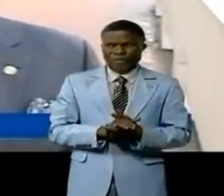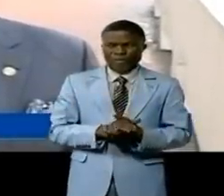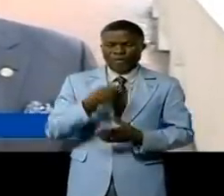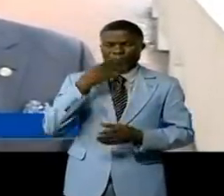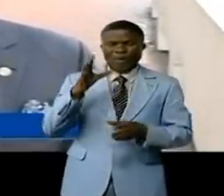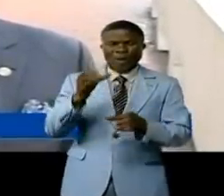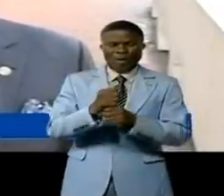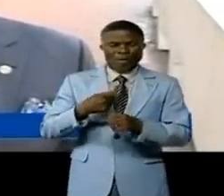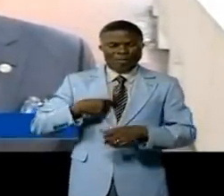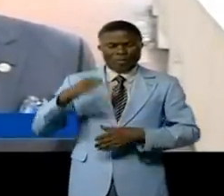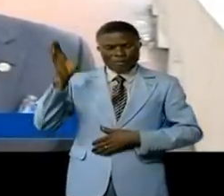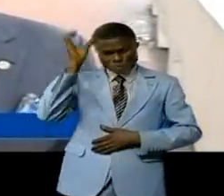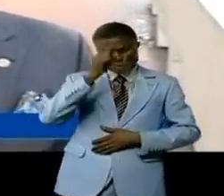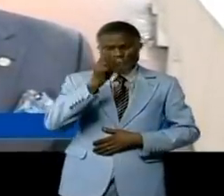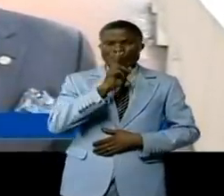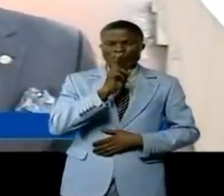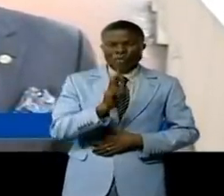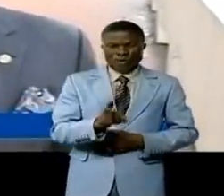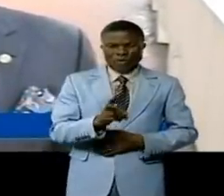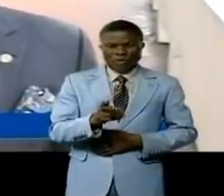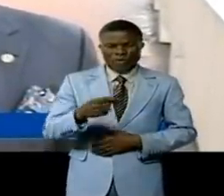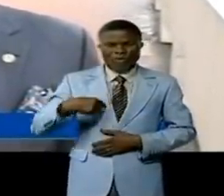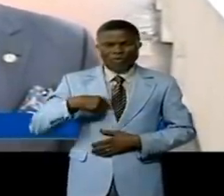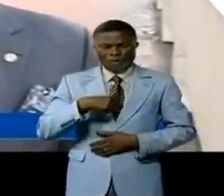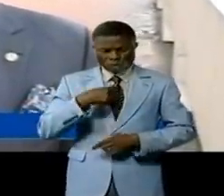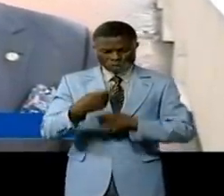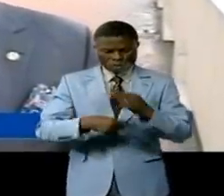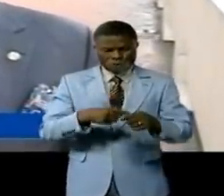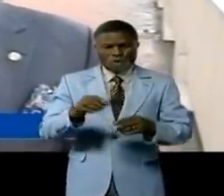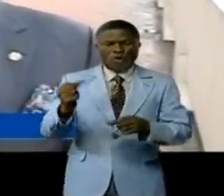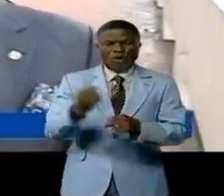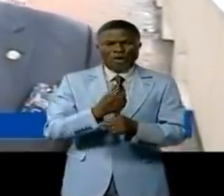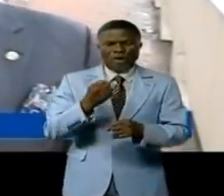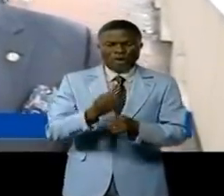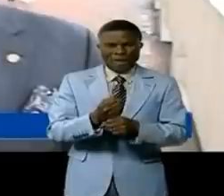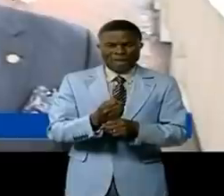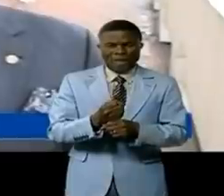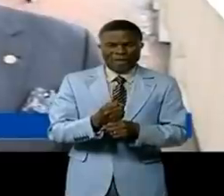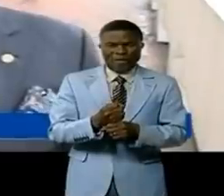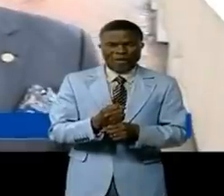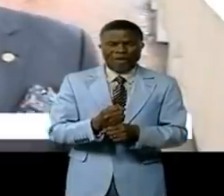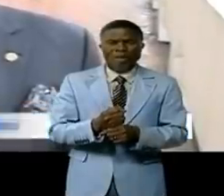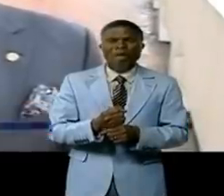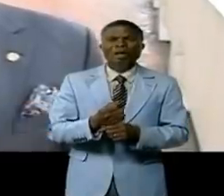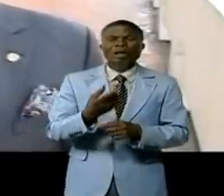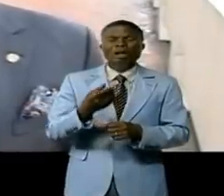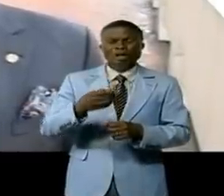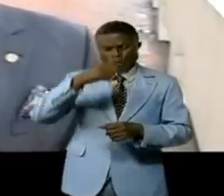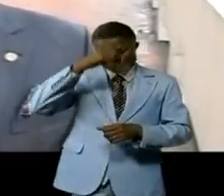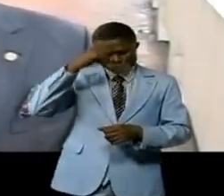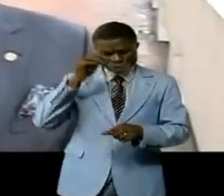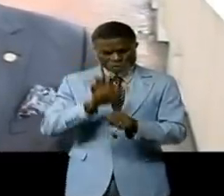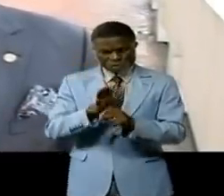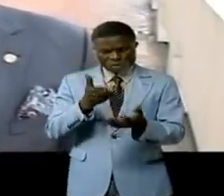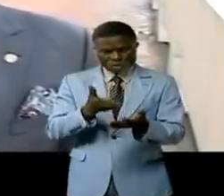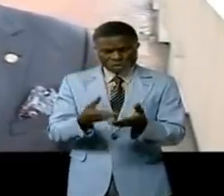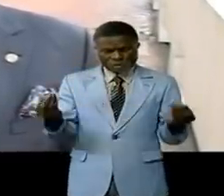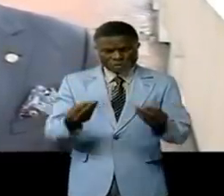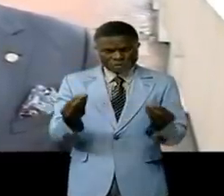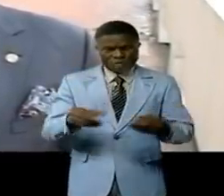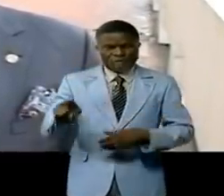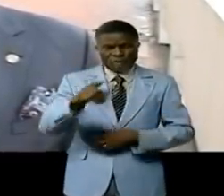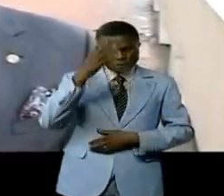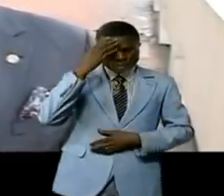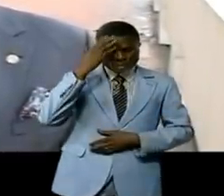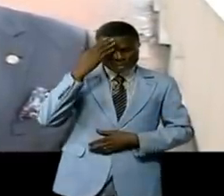mais je retiens qu'effectivement, nous ouvrons la session sur le fond des crises parce que, comme vous le